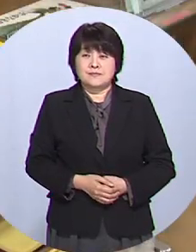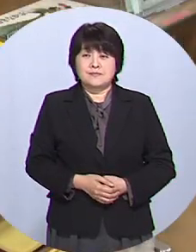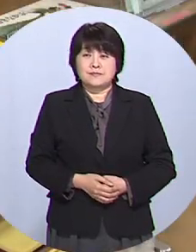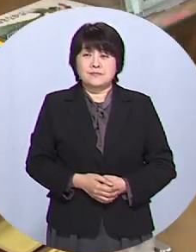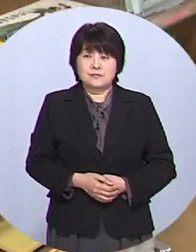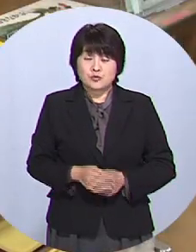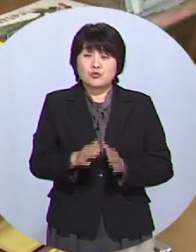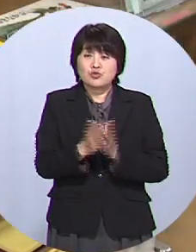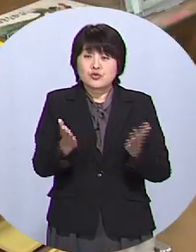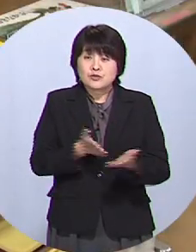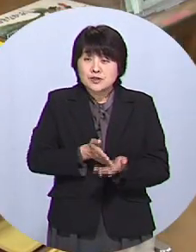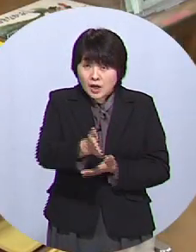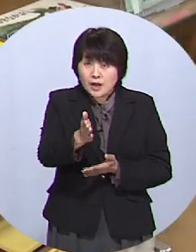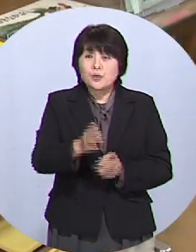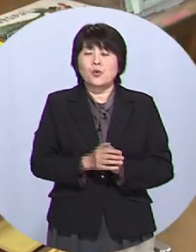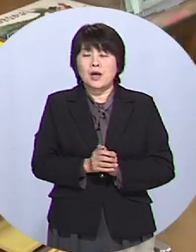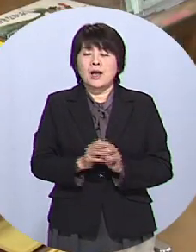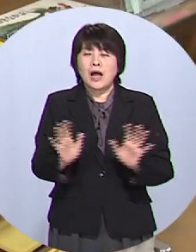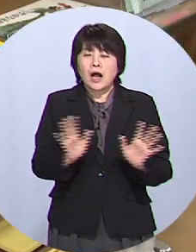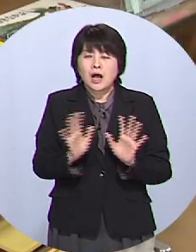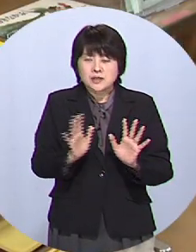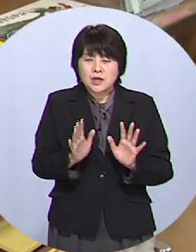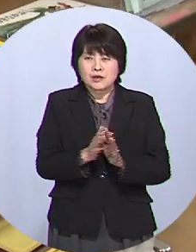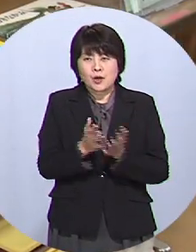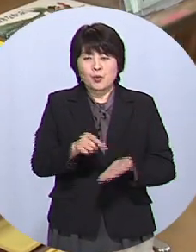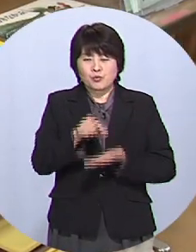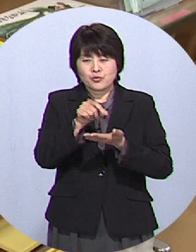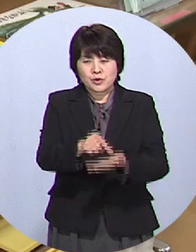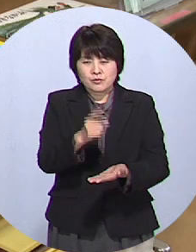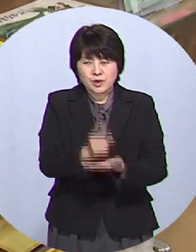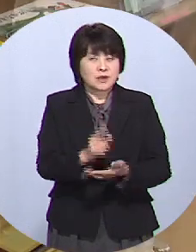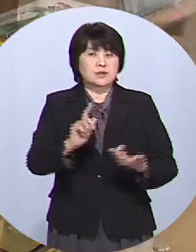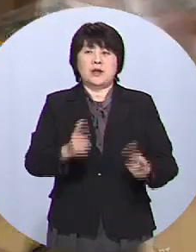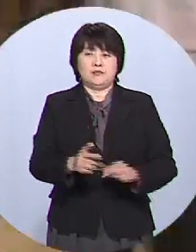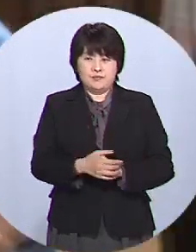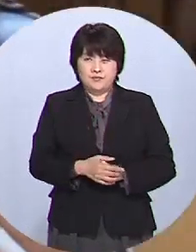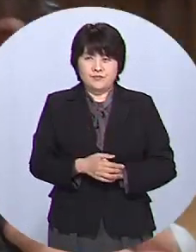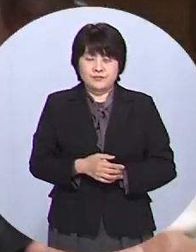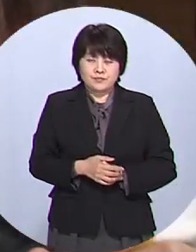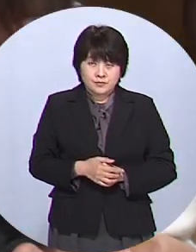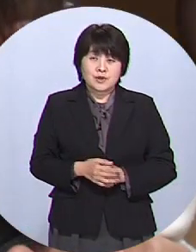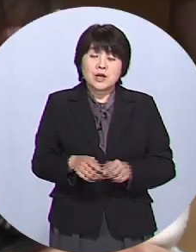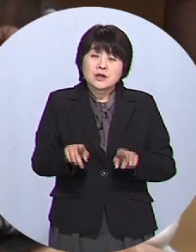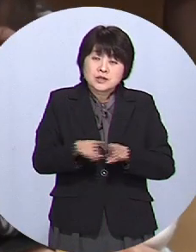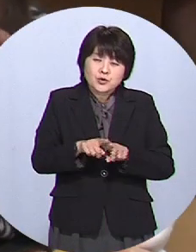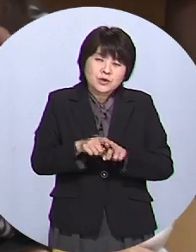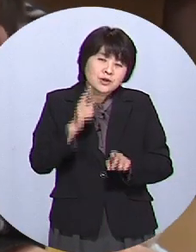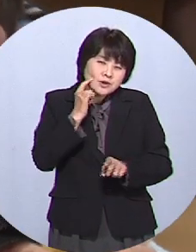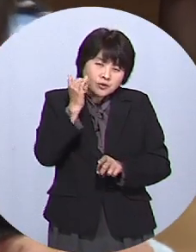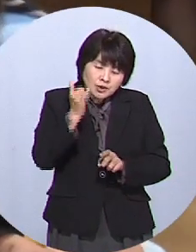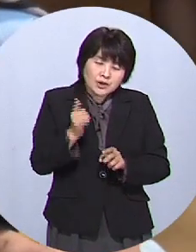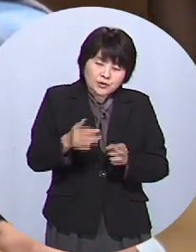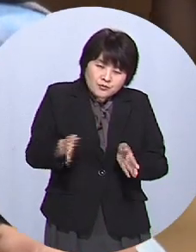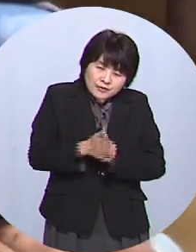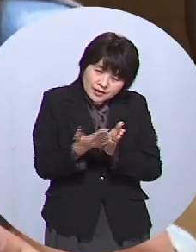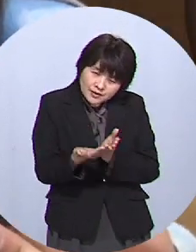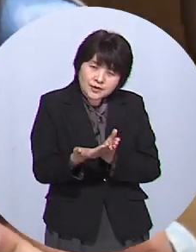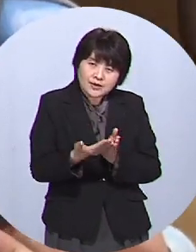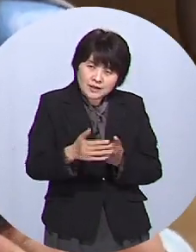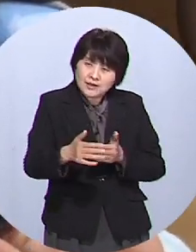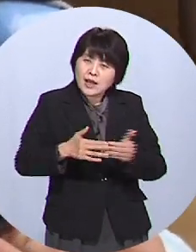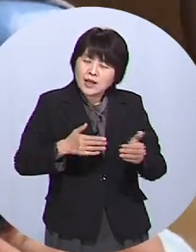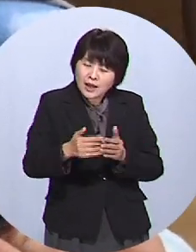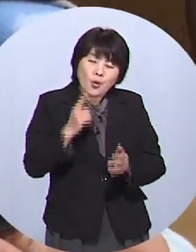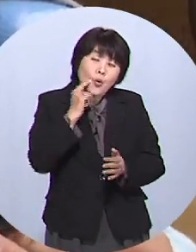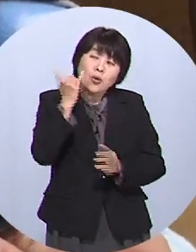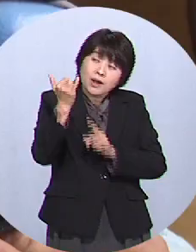ブックスタートは、赤ちゃんに絵本をプレゼントするだけじゃなく、赤ちゃんと一緒に絵本を開く楽しい体験を親